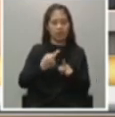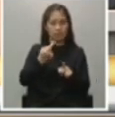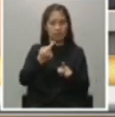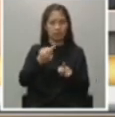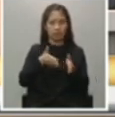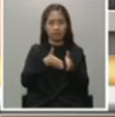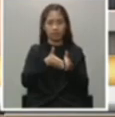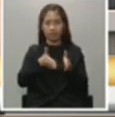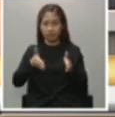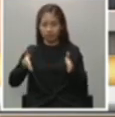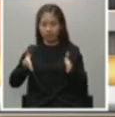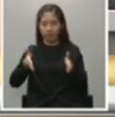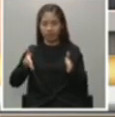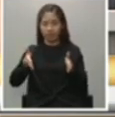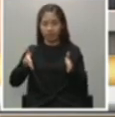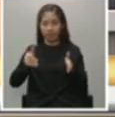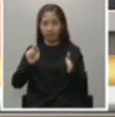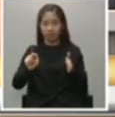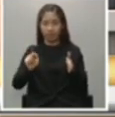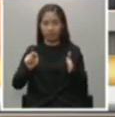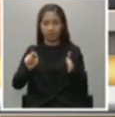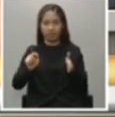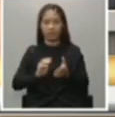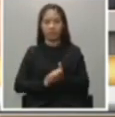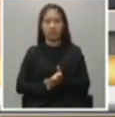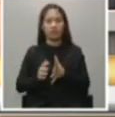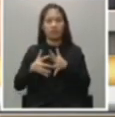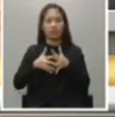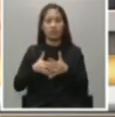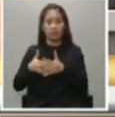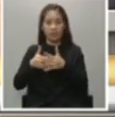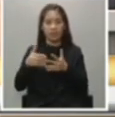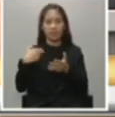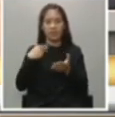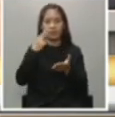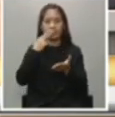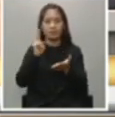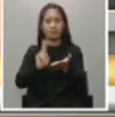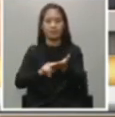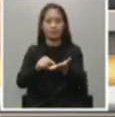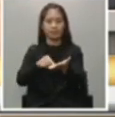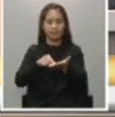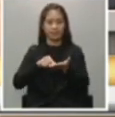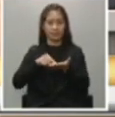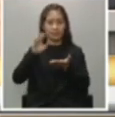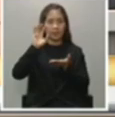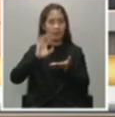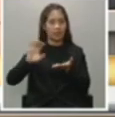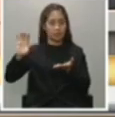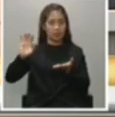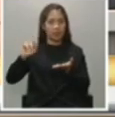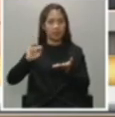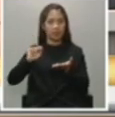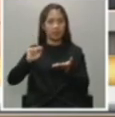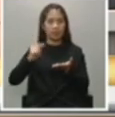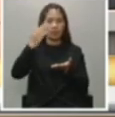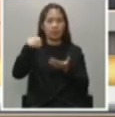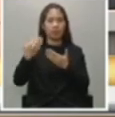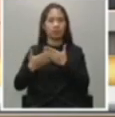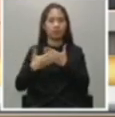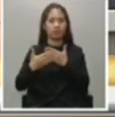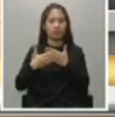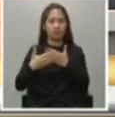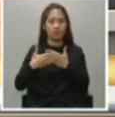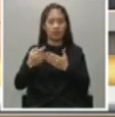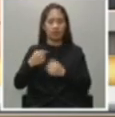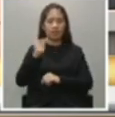หรัฐในครั้งนั้นสหรัฐอเมริกาได้มีหนังสือถึงรัฐบาลพลเอกประยุทธ์จันทร์โอชาเพื่อทวงถามความ